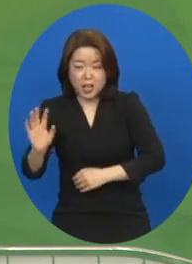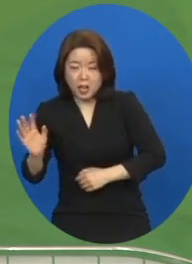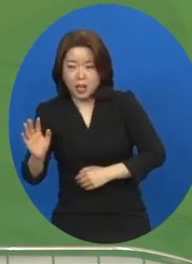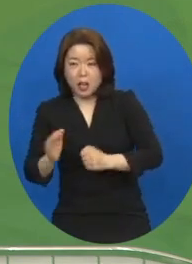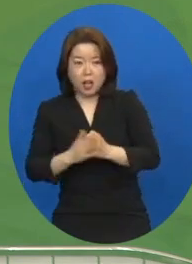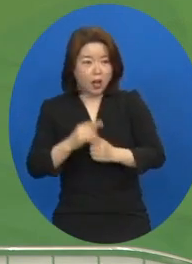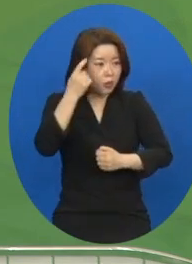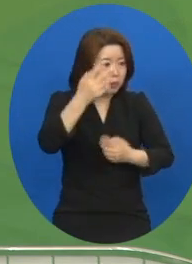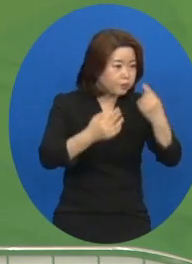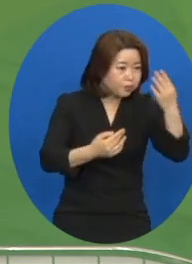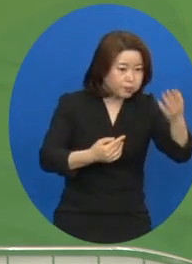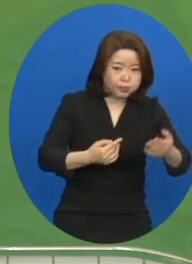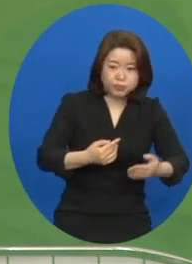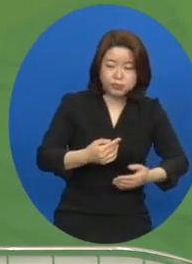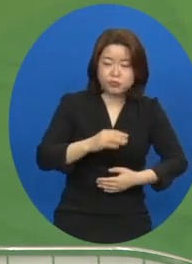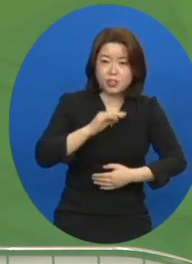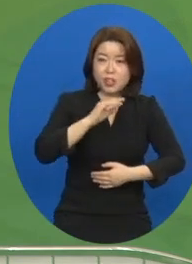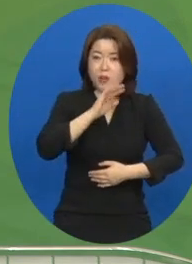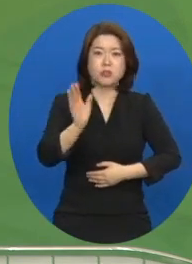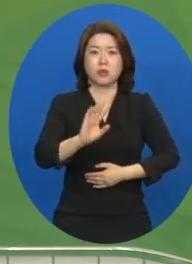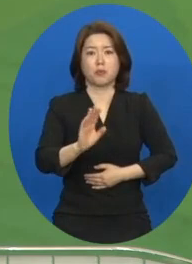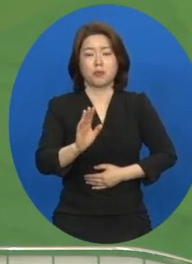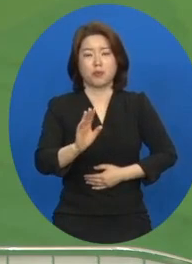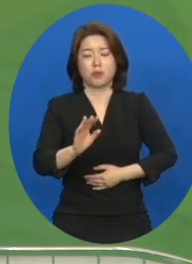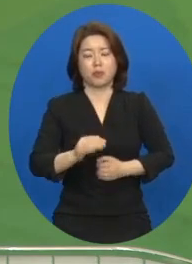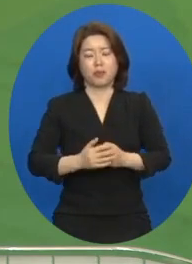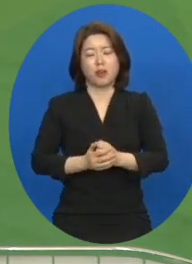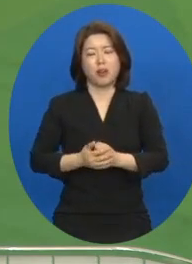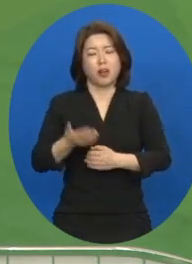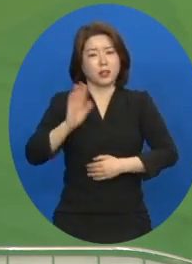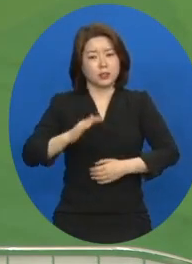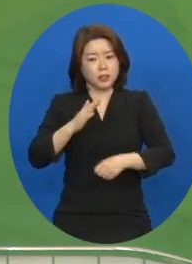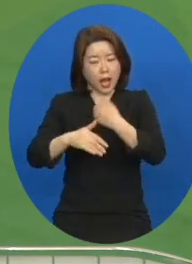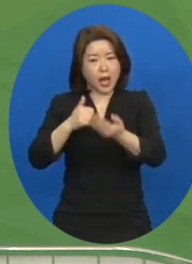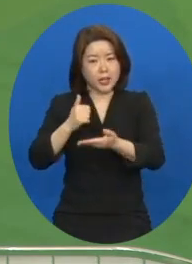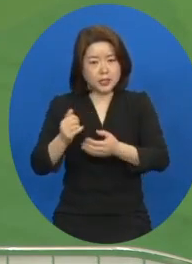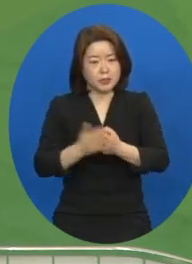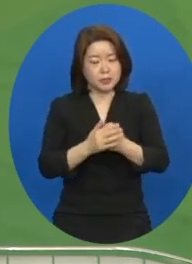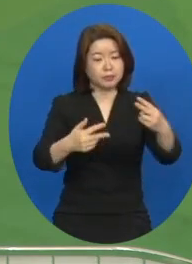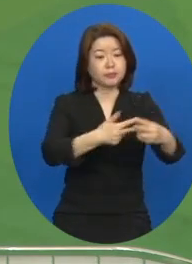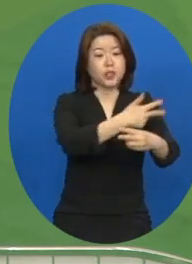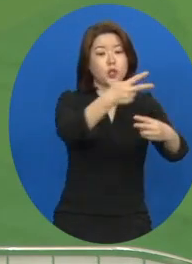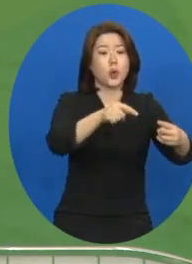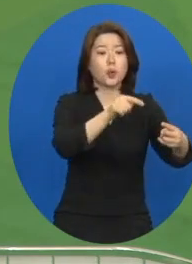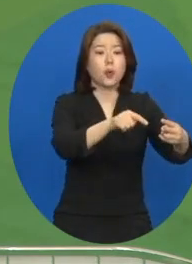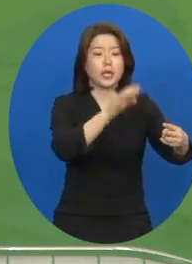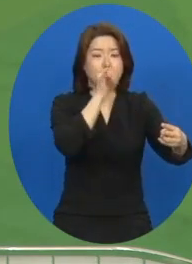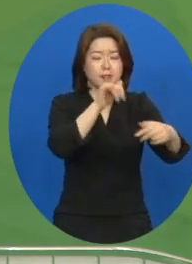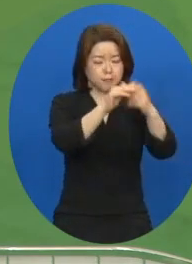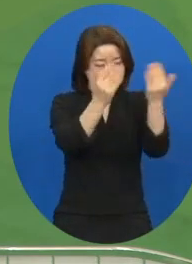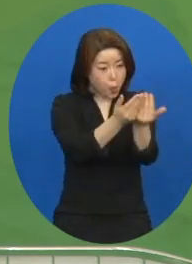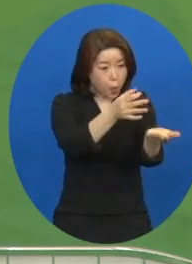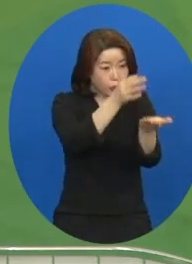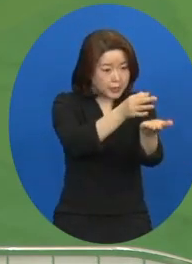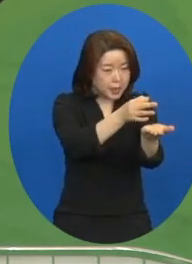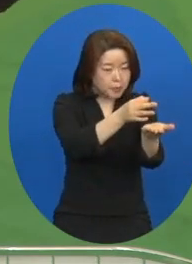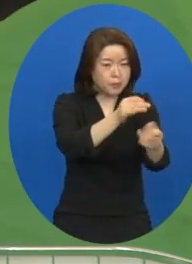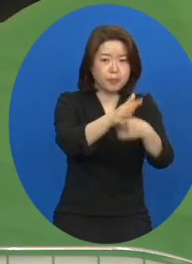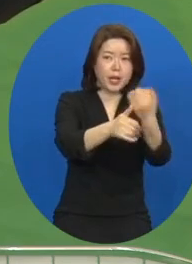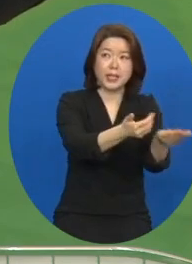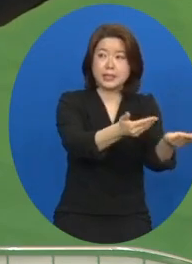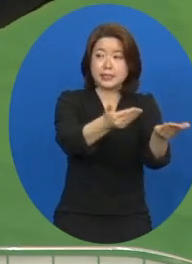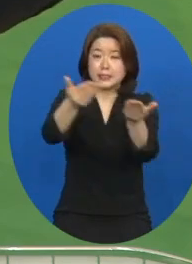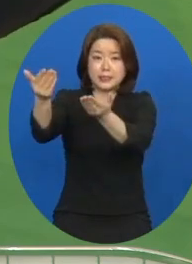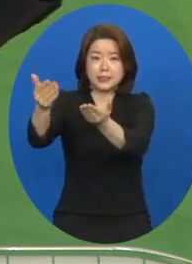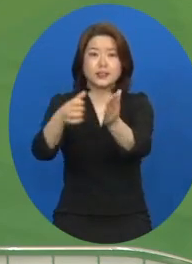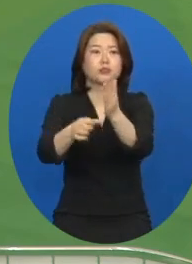물을 사람도 없어요. 그런데 그 하나님께서 여리고성에 있는 모든 재물은 하나님께 바쳐진